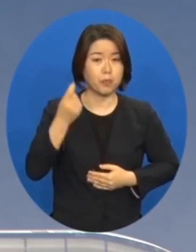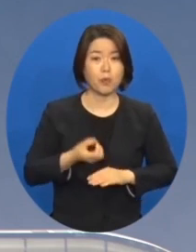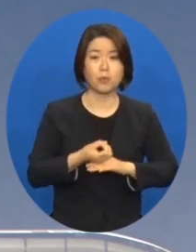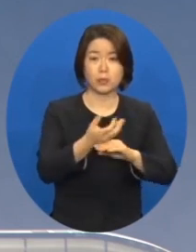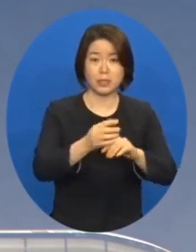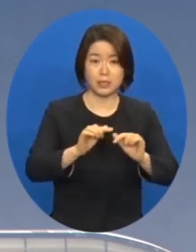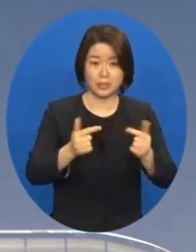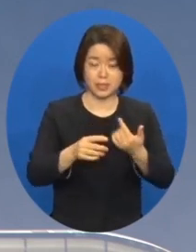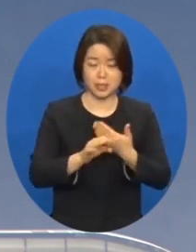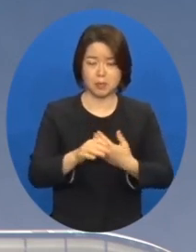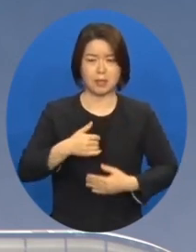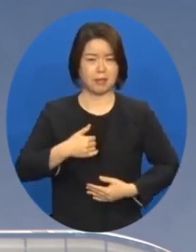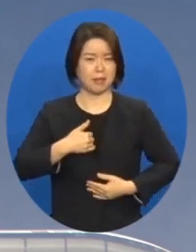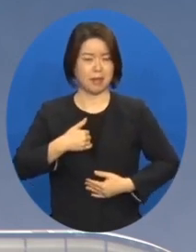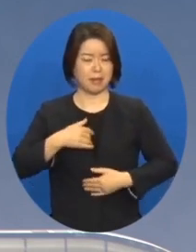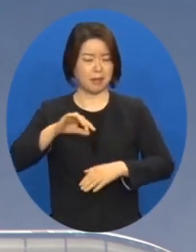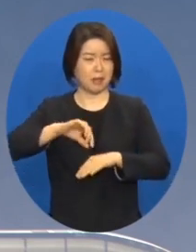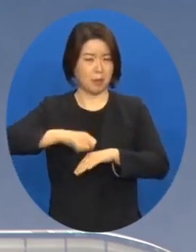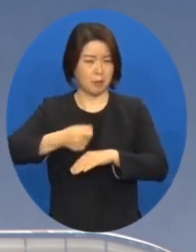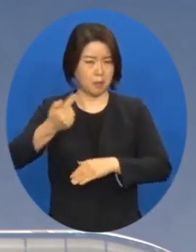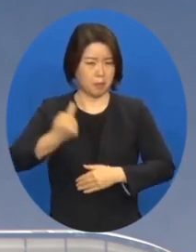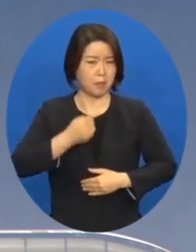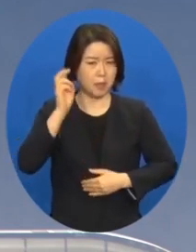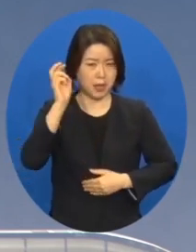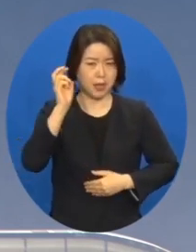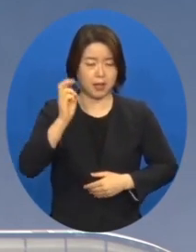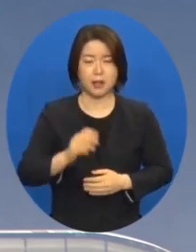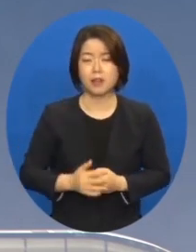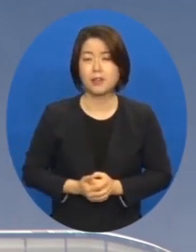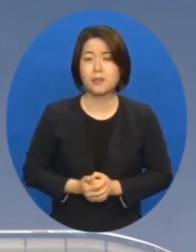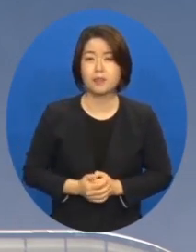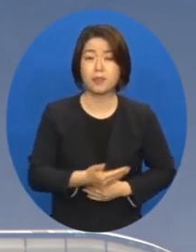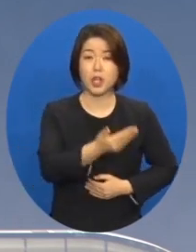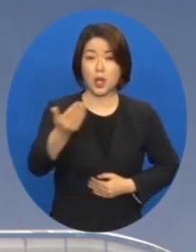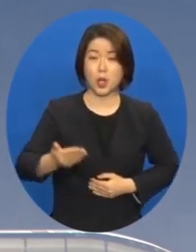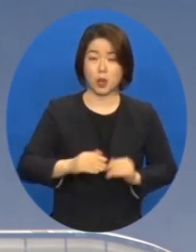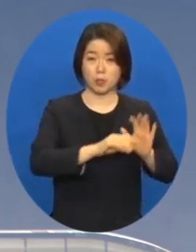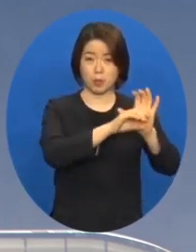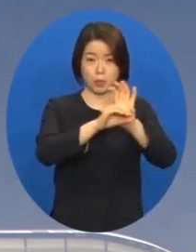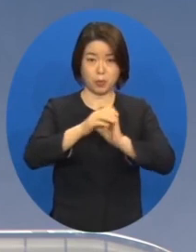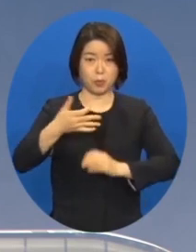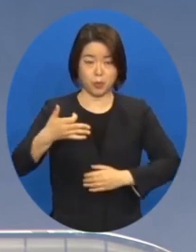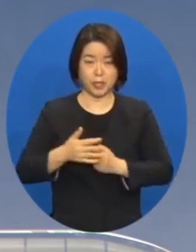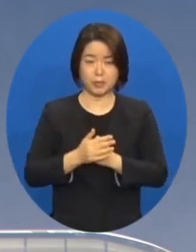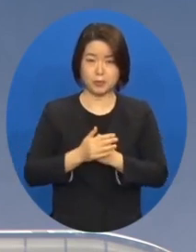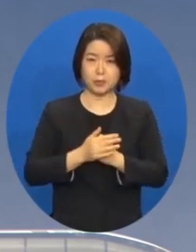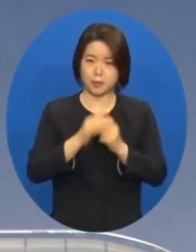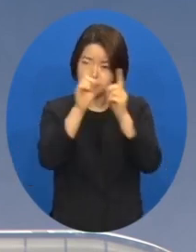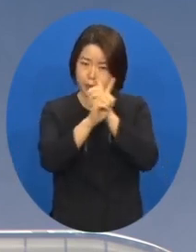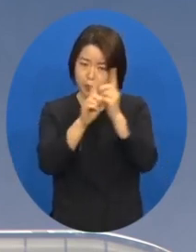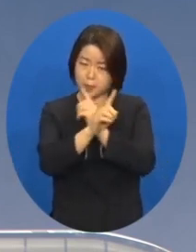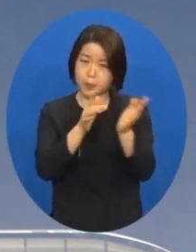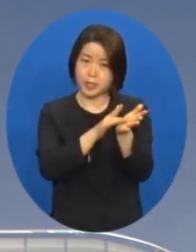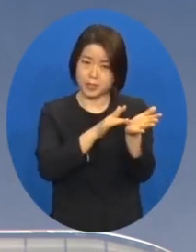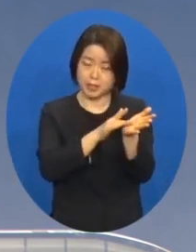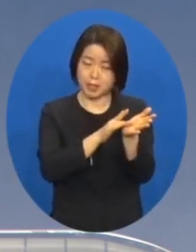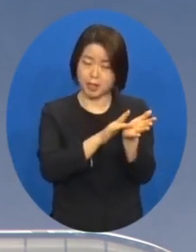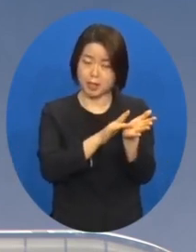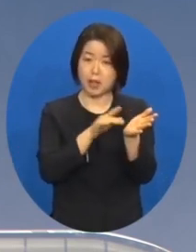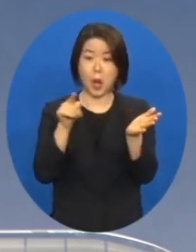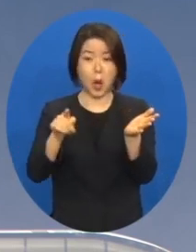나에게 화가 미칠 것입니다. 여러분, 코로나19 치료제를, 치료제가 되는 어떤